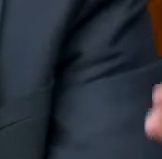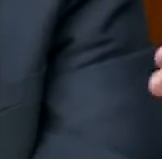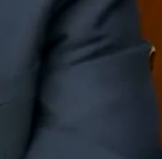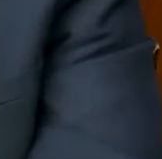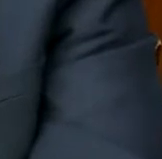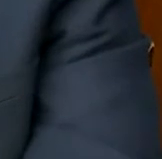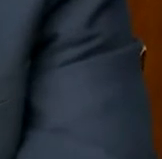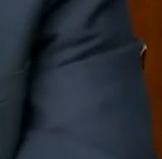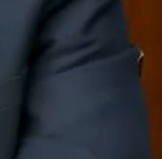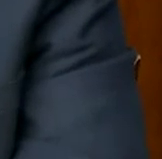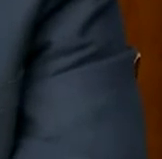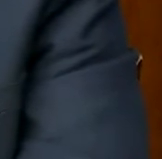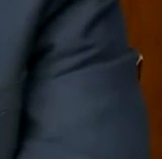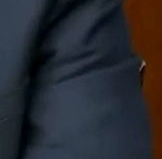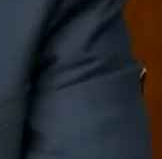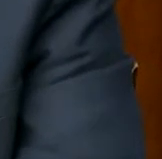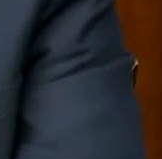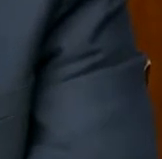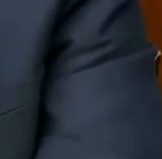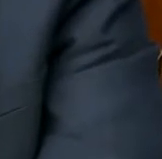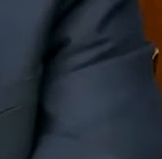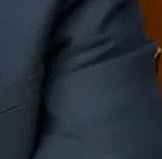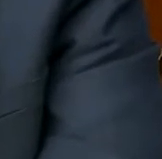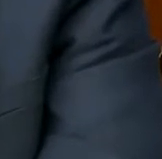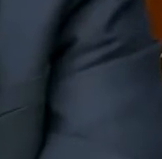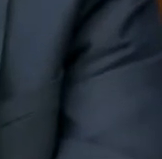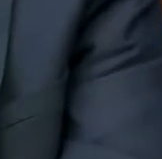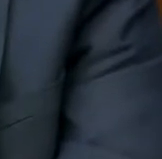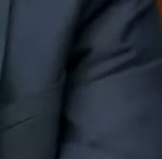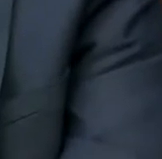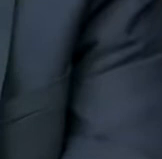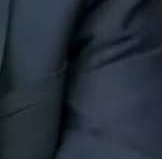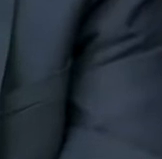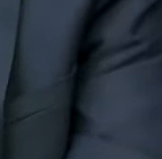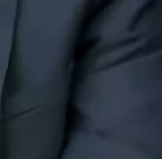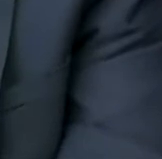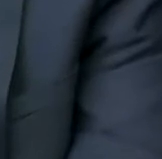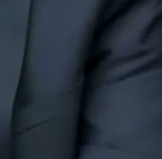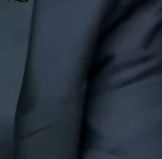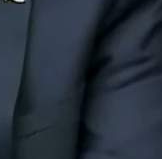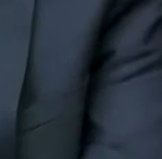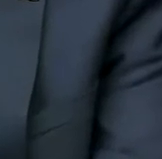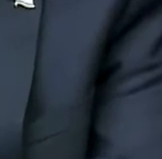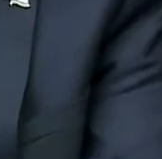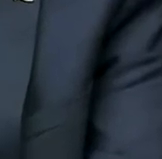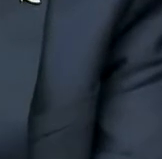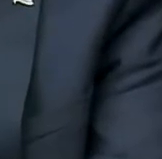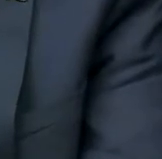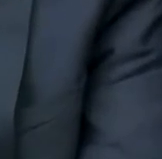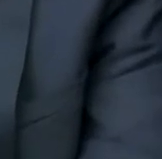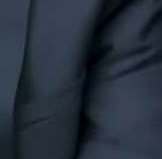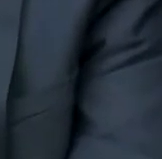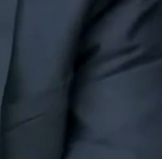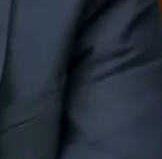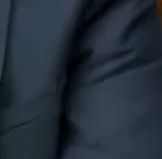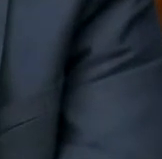ביולוגי ועל משרד הבריאות ליצור מפעל שיפתח חיסון לנגיף הזה וגם קידום של